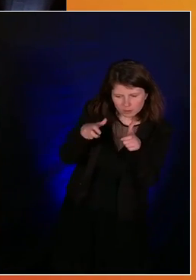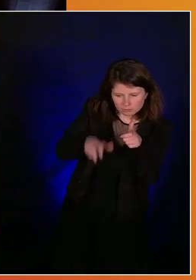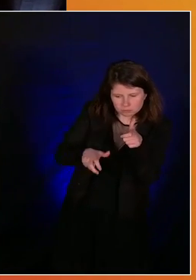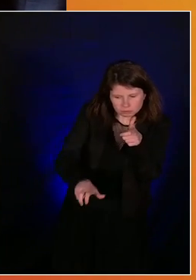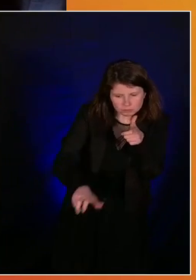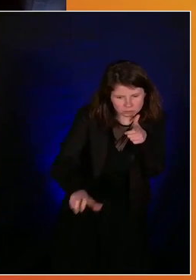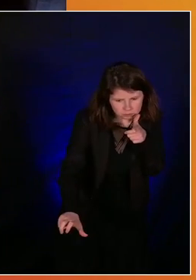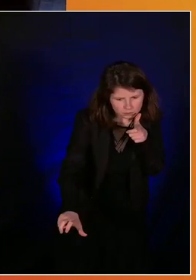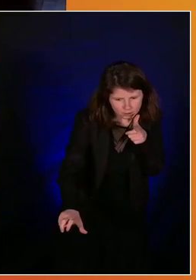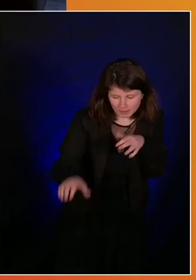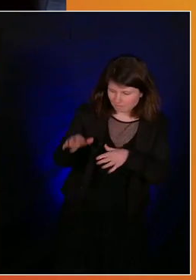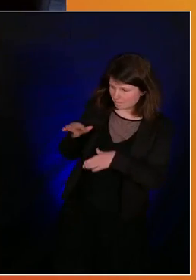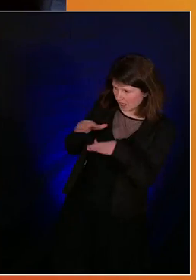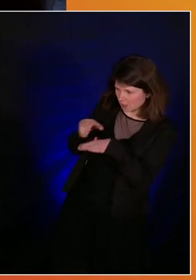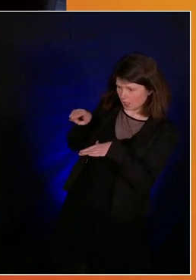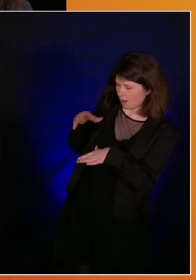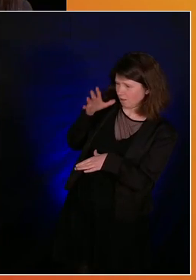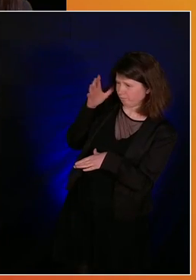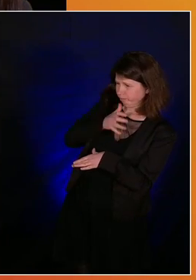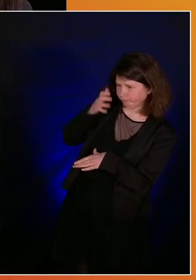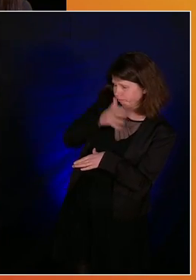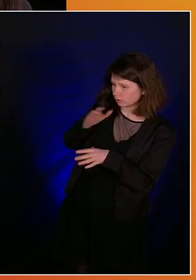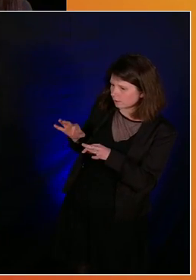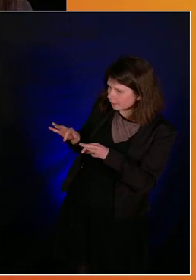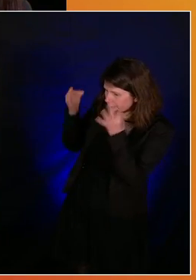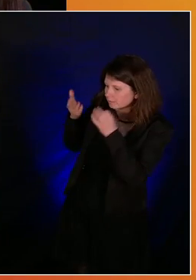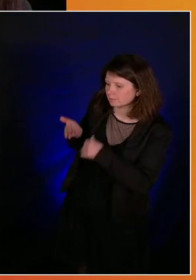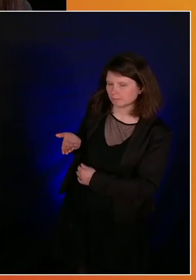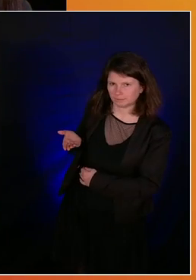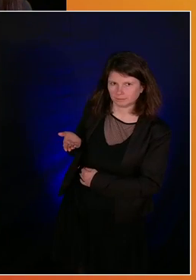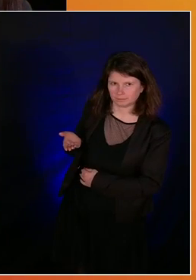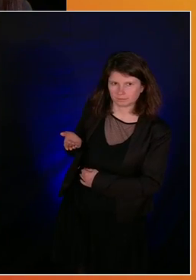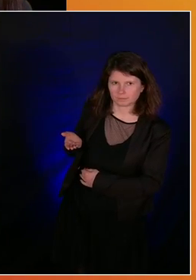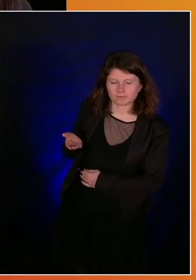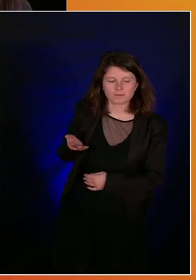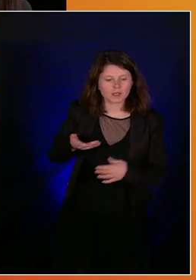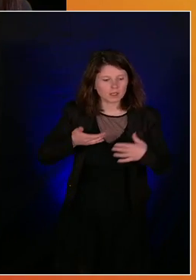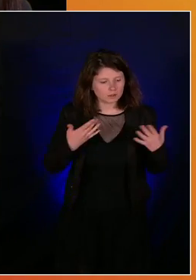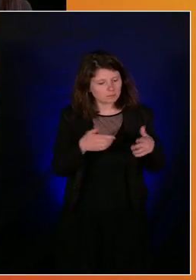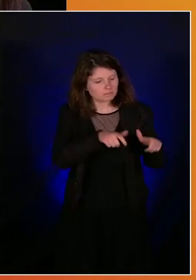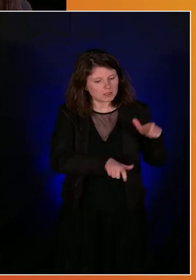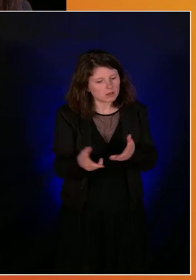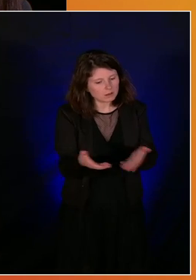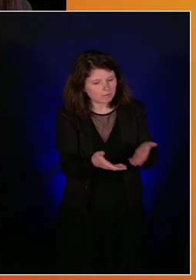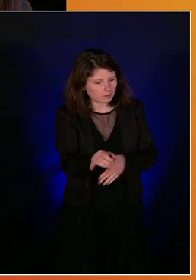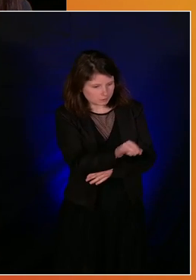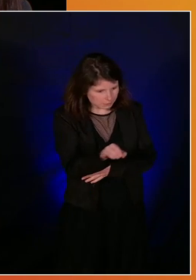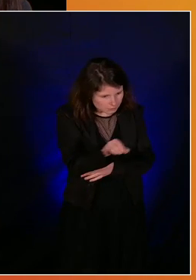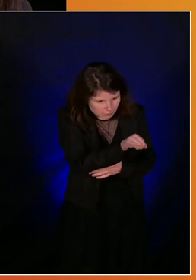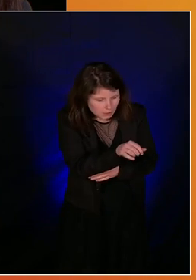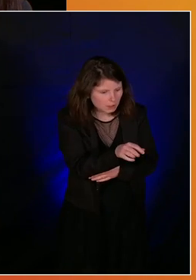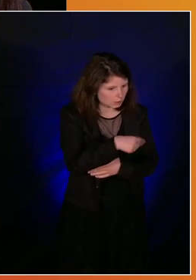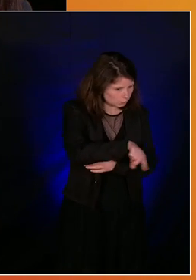employeurs on a alors réuni plusieurs fois les livreurs concernés lors de ces discussions il est devenu évident qu'une lutte